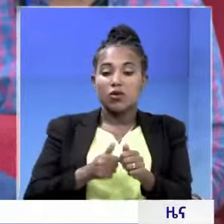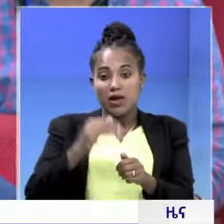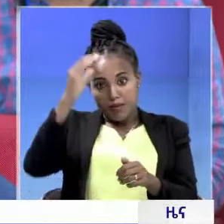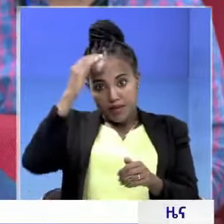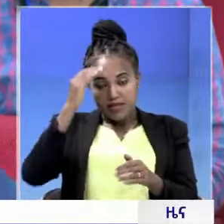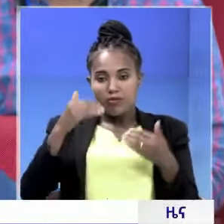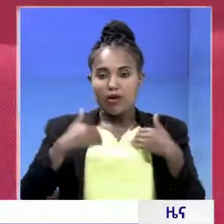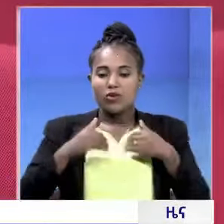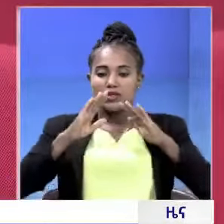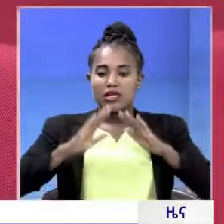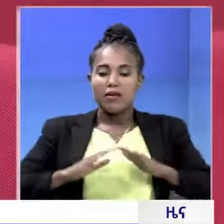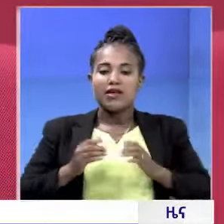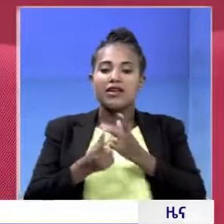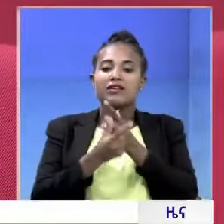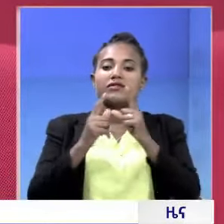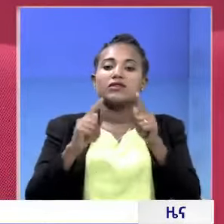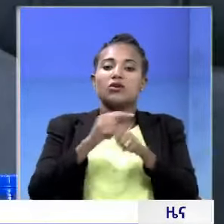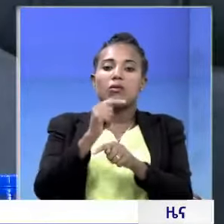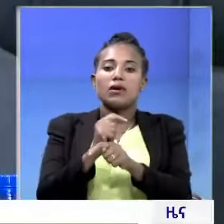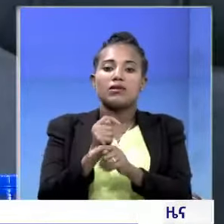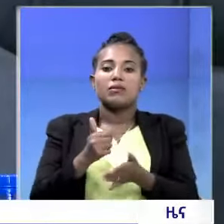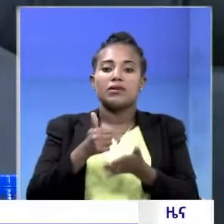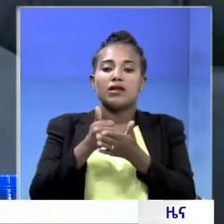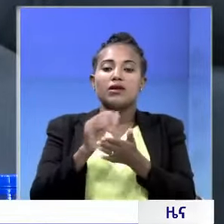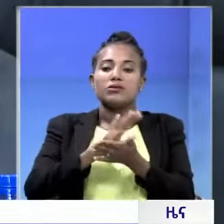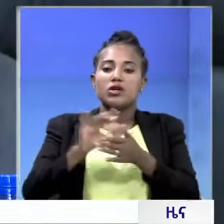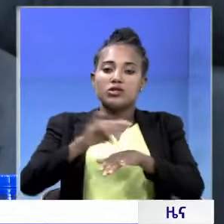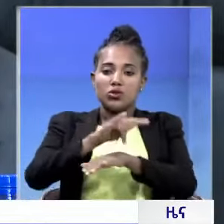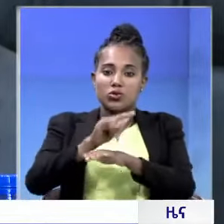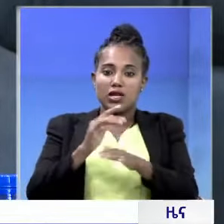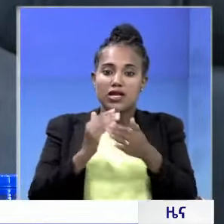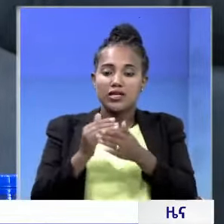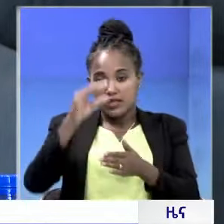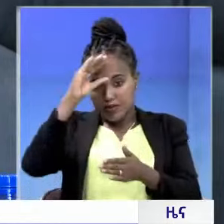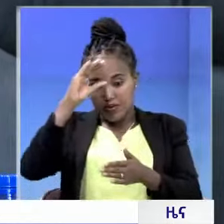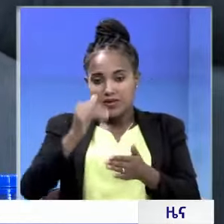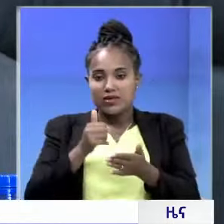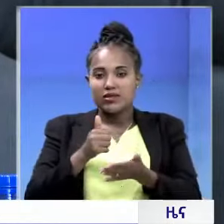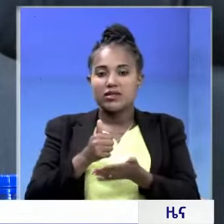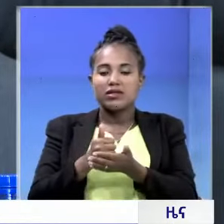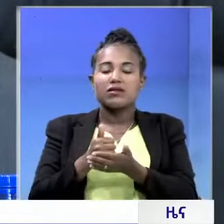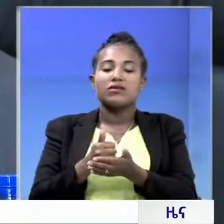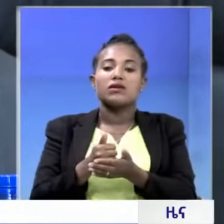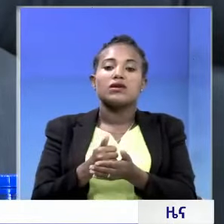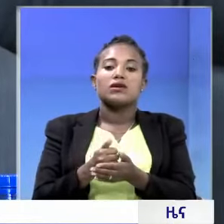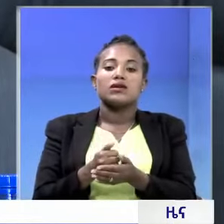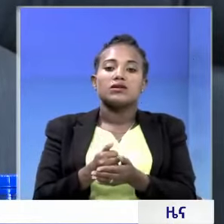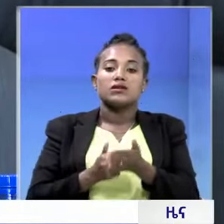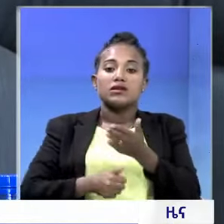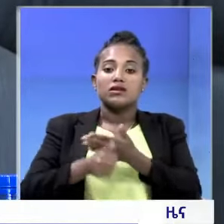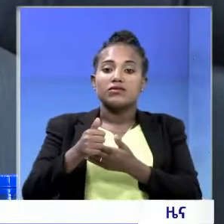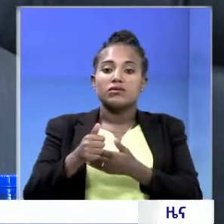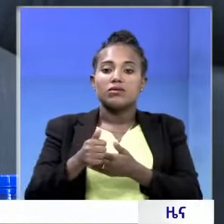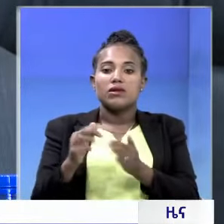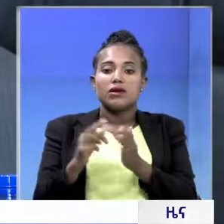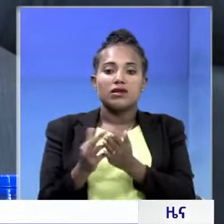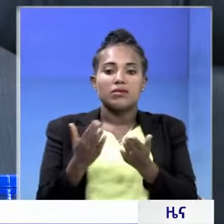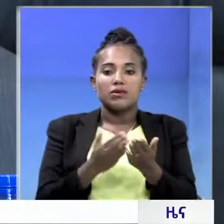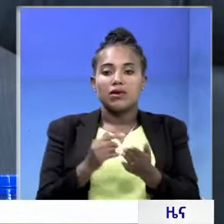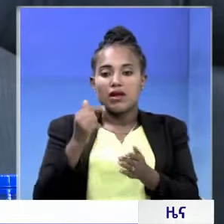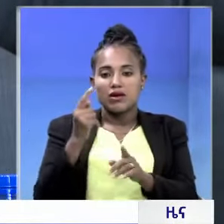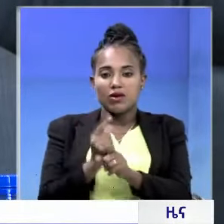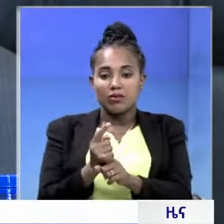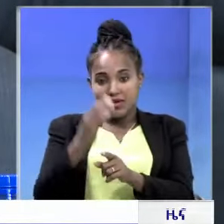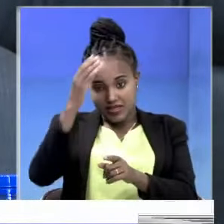መንግስት ባሉት የጸጥታና የፍትህ ተቋማት በመታገዝ በንጹሃን ዜጎች ላይ የሰብአዊ ድርጊት የፈጸሙ ግለሰቦች ለህግ እንደሚቀርቡ አረጋግጠዋል።